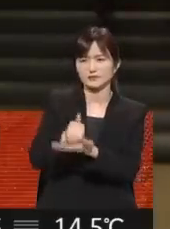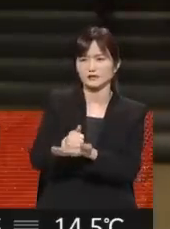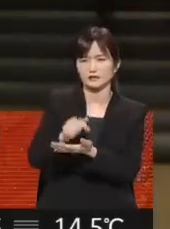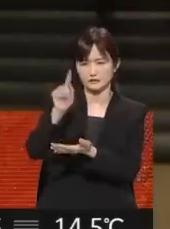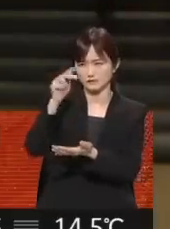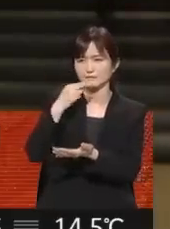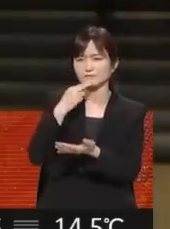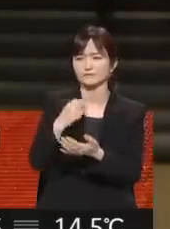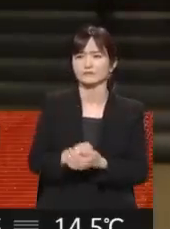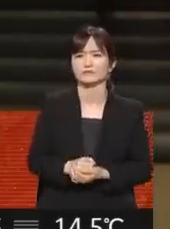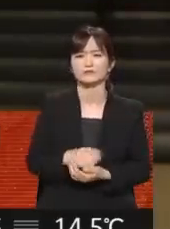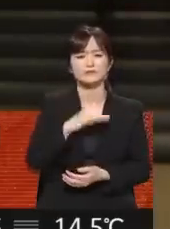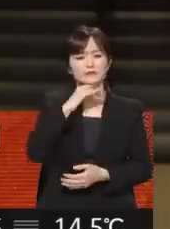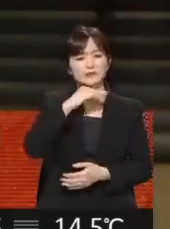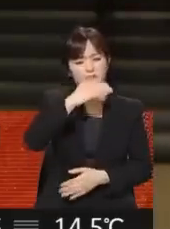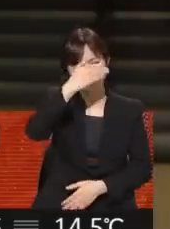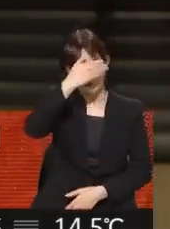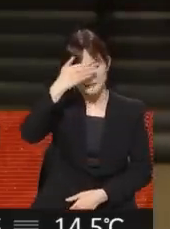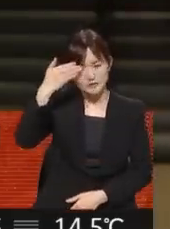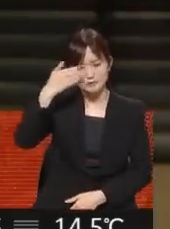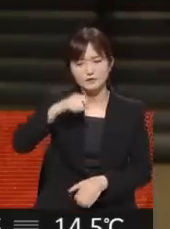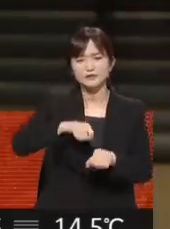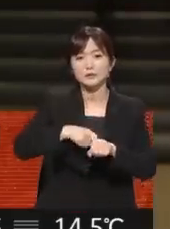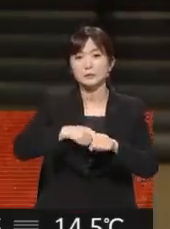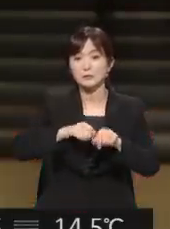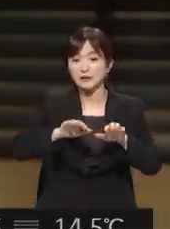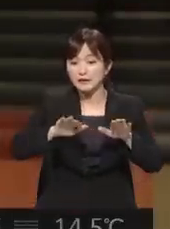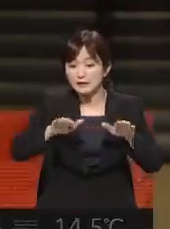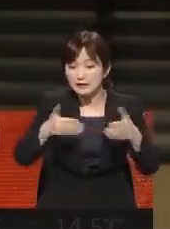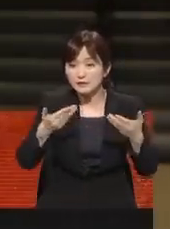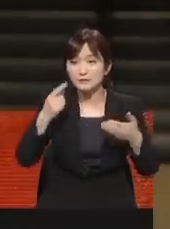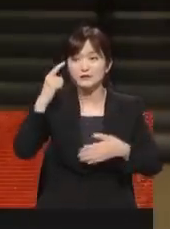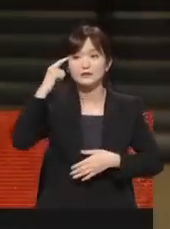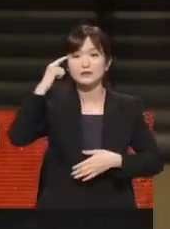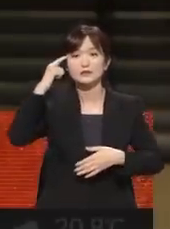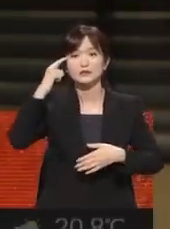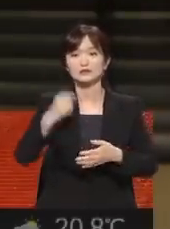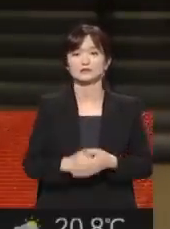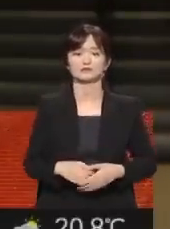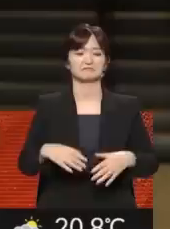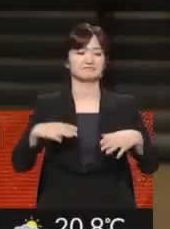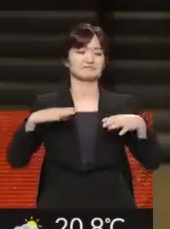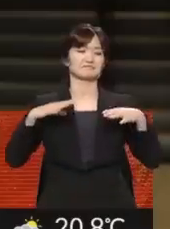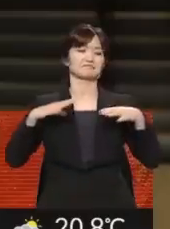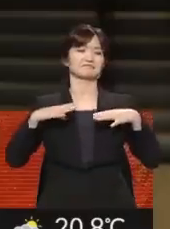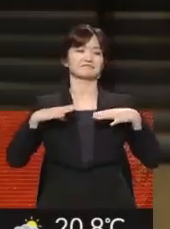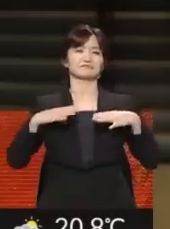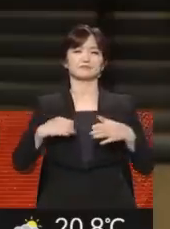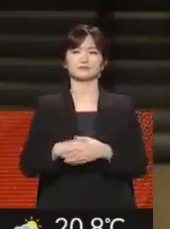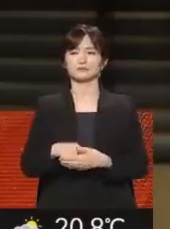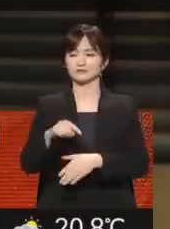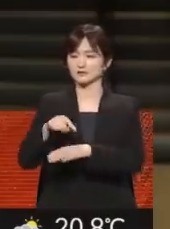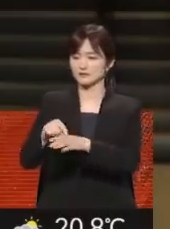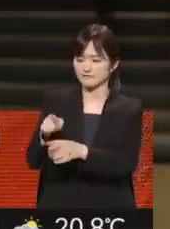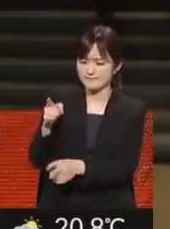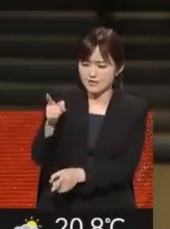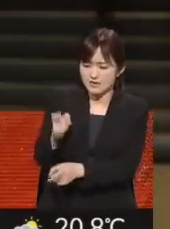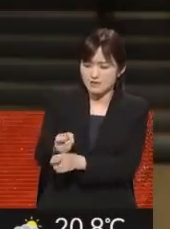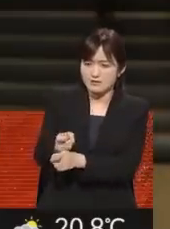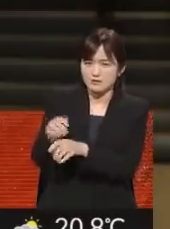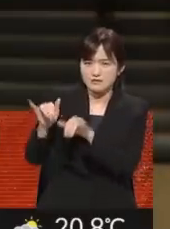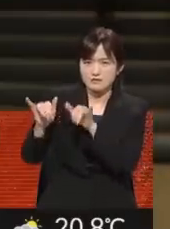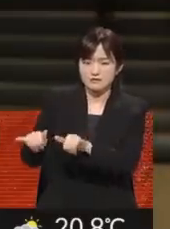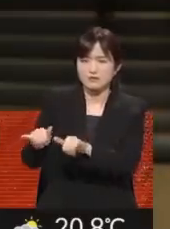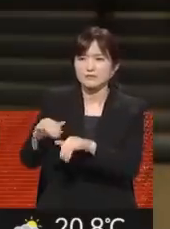우리가 보통 처벌에 좀 약하지 않습니까 처벌이 약할 거라고 생각하고 자랑하고 다닌다 오히려 올해 심리적으로 보복을 당할 것 같다 뭐